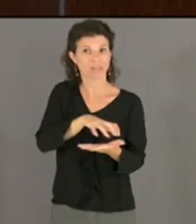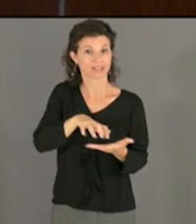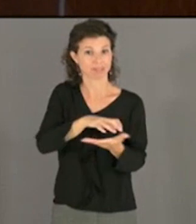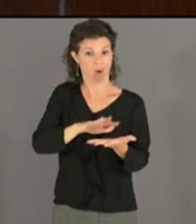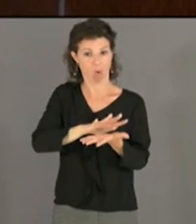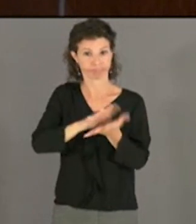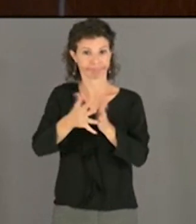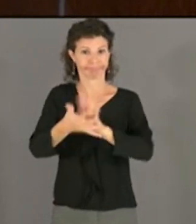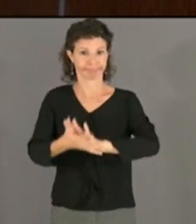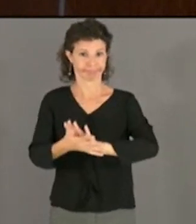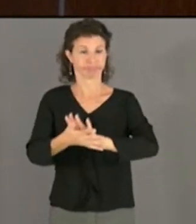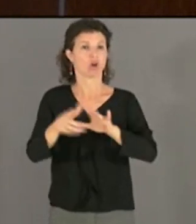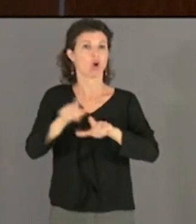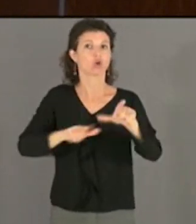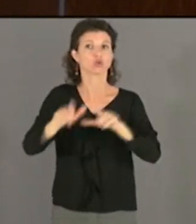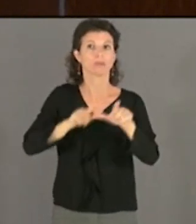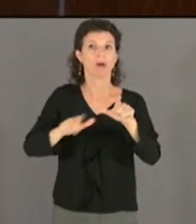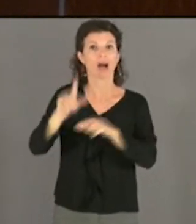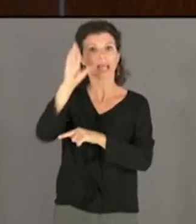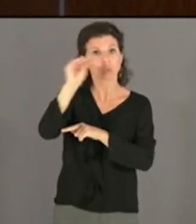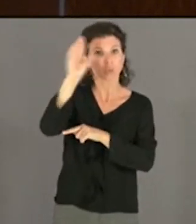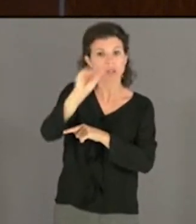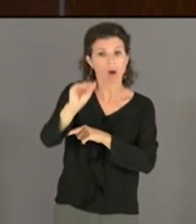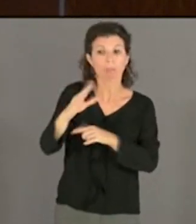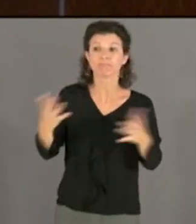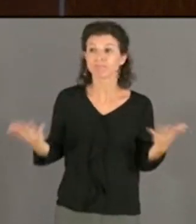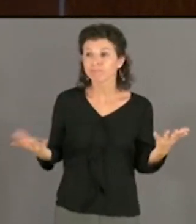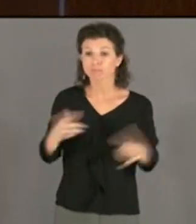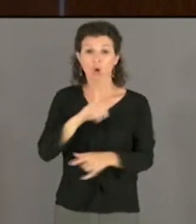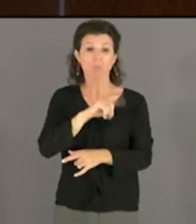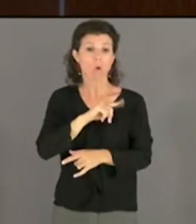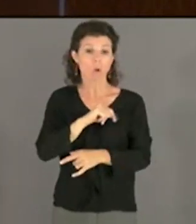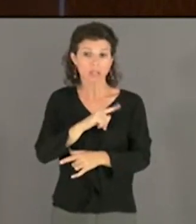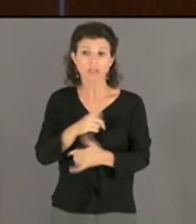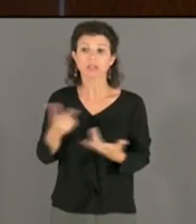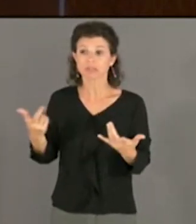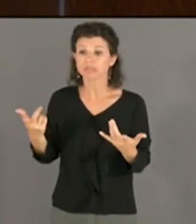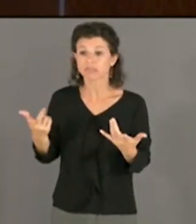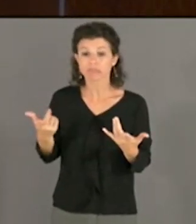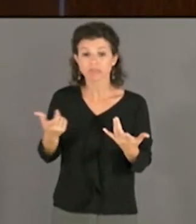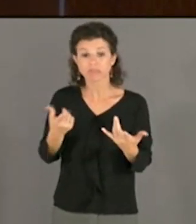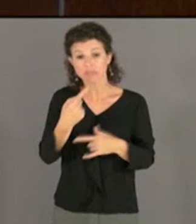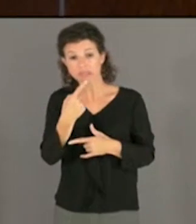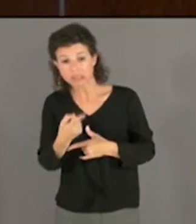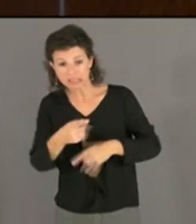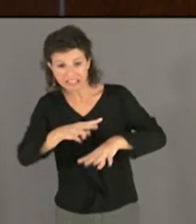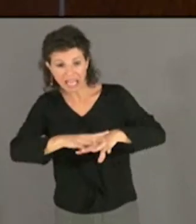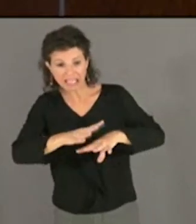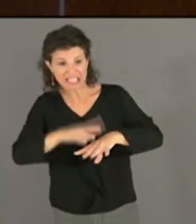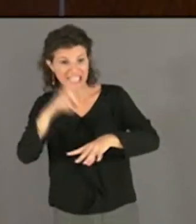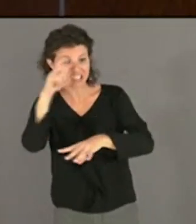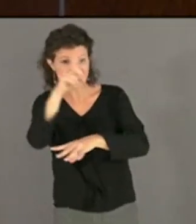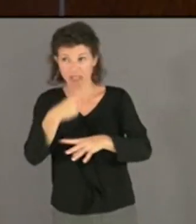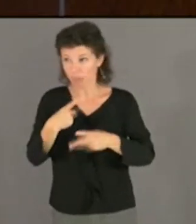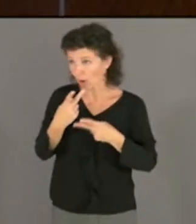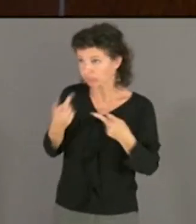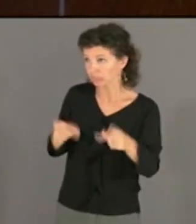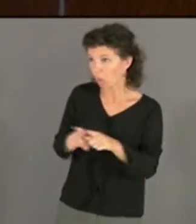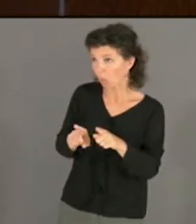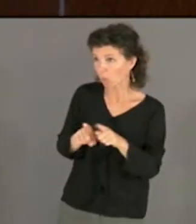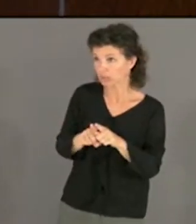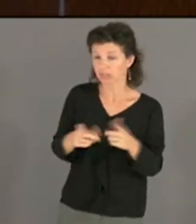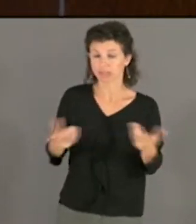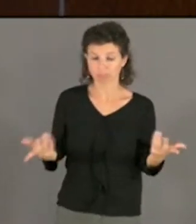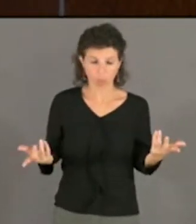dans un quartier difficile selon la police. Je le dis, puisque c'est dans un article qui nous a été remis par la ville de